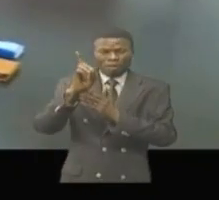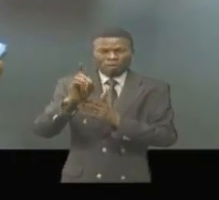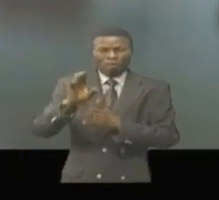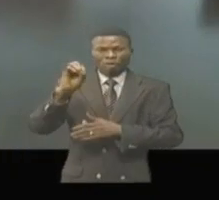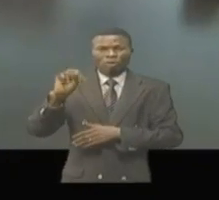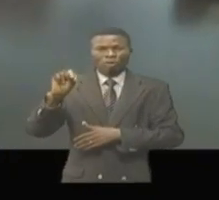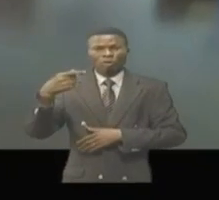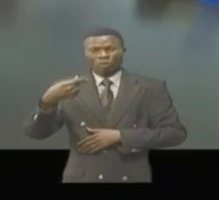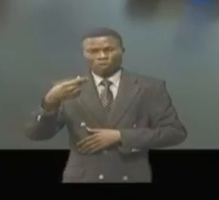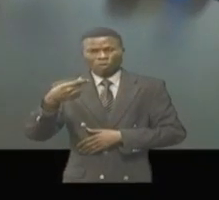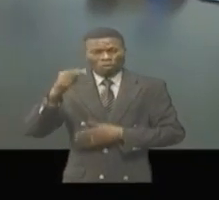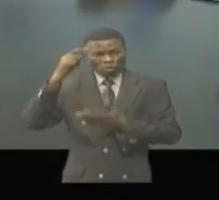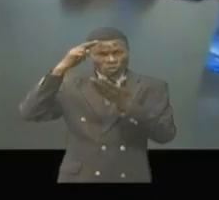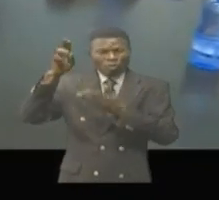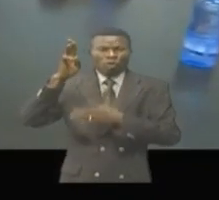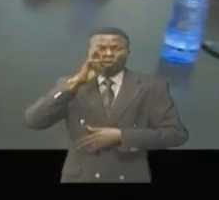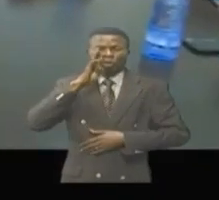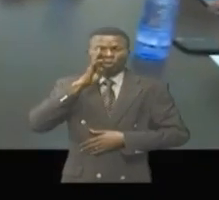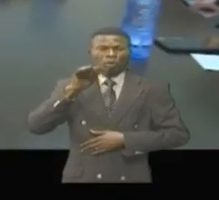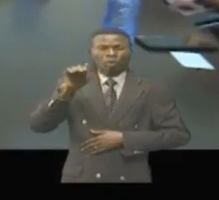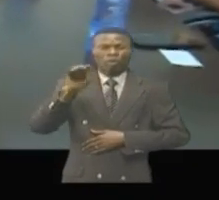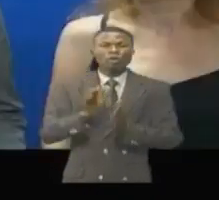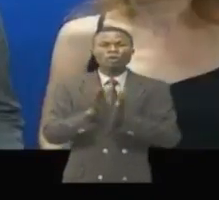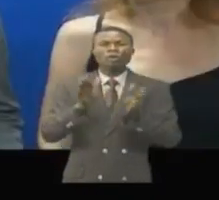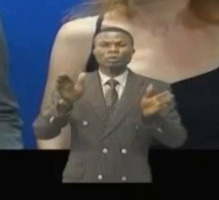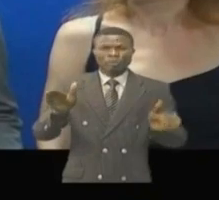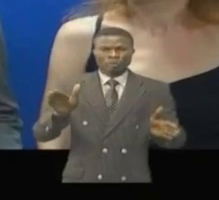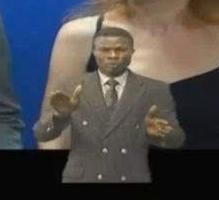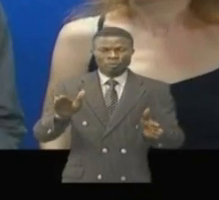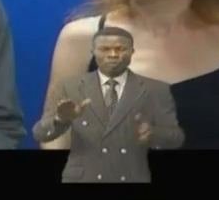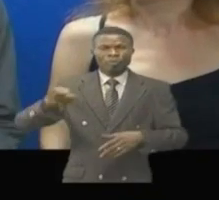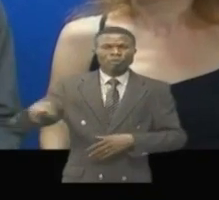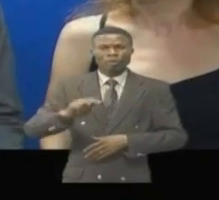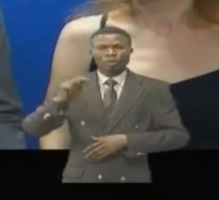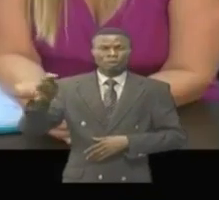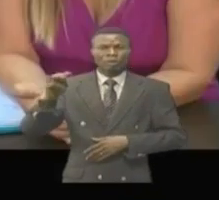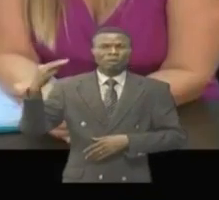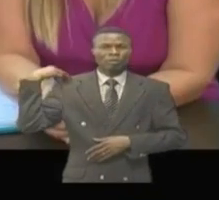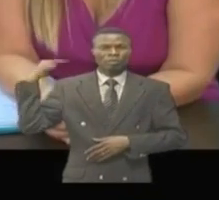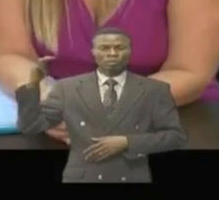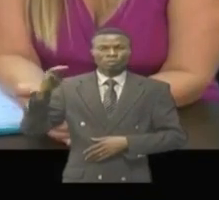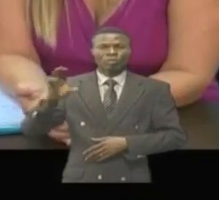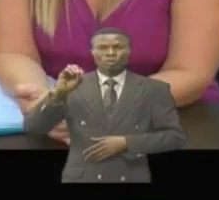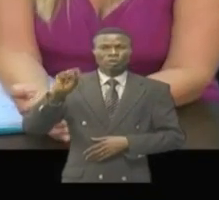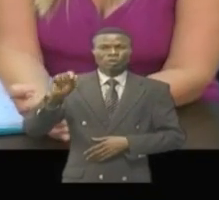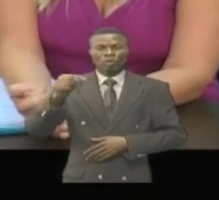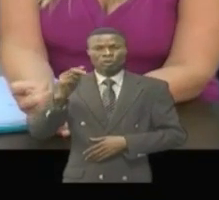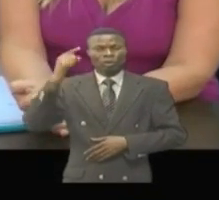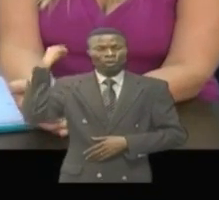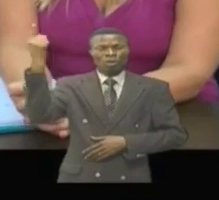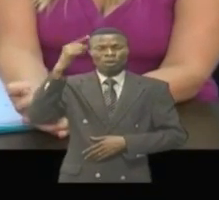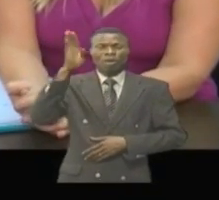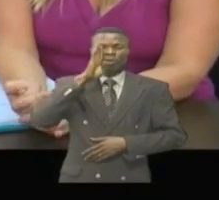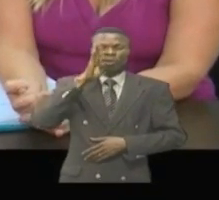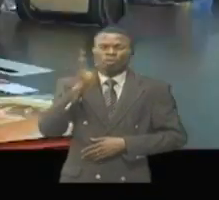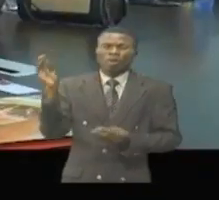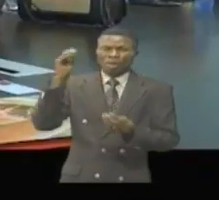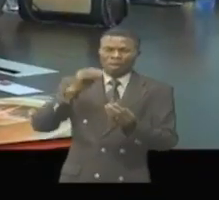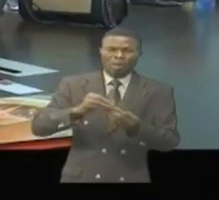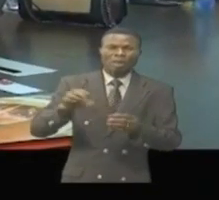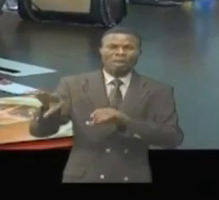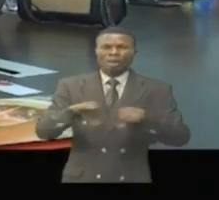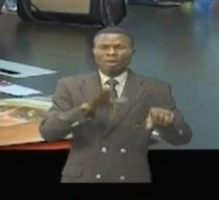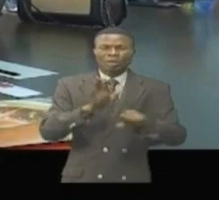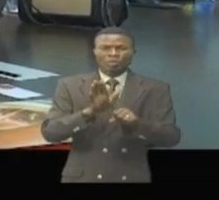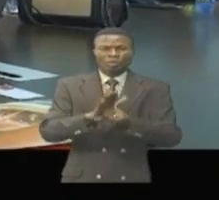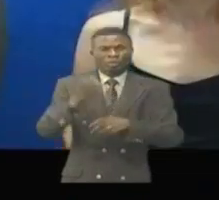universitaire de Louvain-la-Neuve, conduite par son directeur général Jean-Michel Pochet. L'ONG humanitaire belge veut intensifier ses actions à